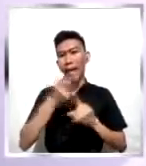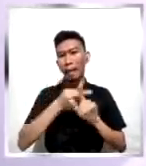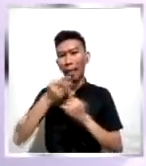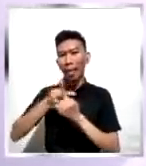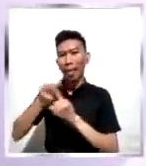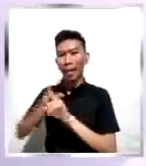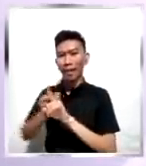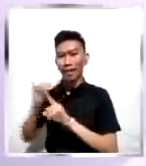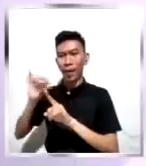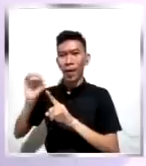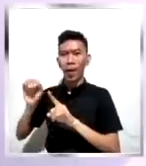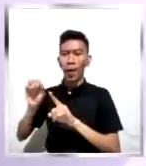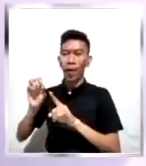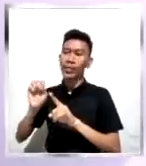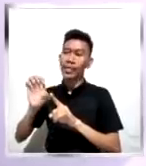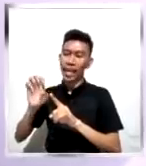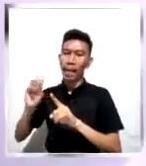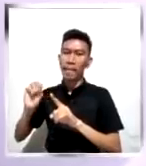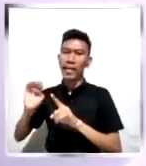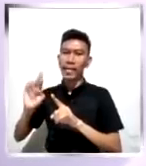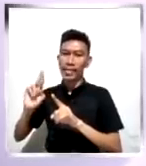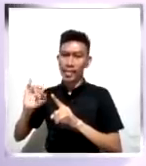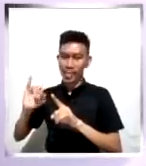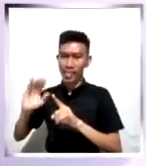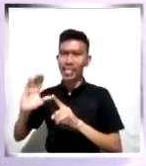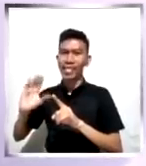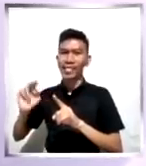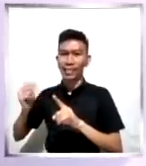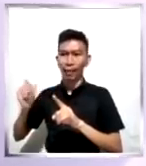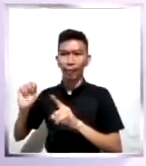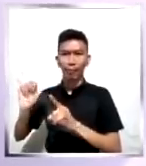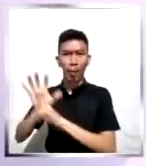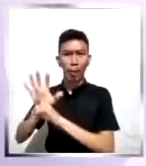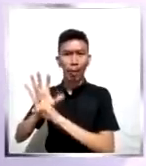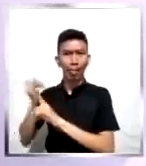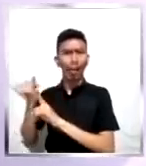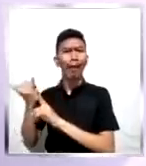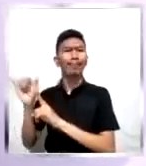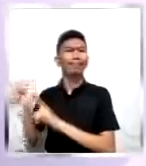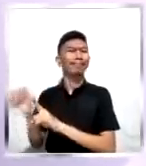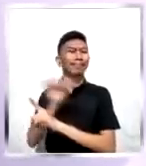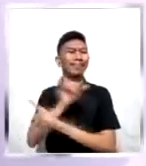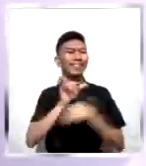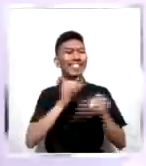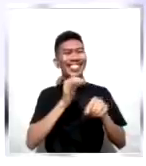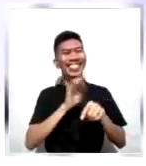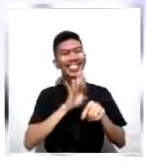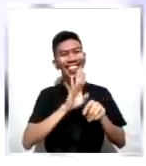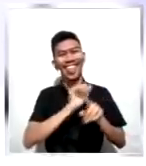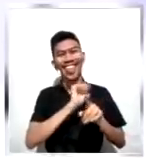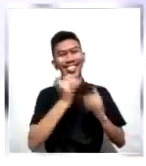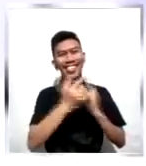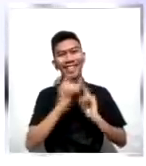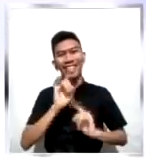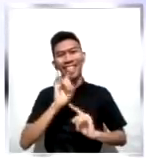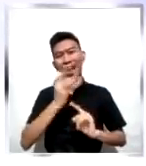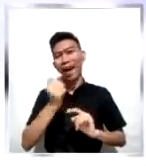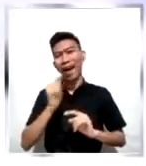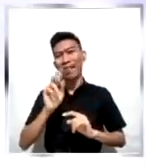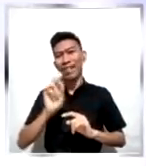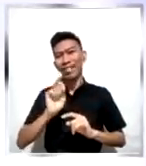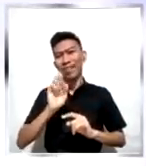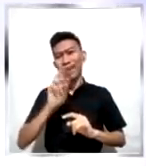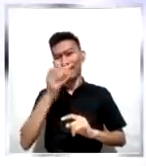Marichan ang bumida online. Nang invade rin ngayon sa social media ang mga avatar. Ava trending at